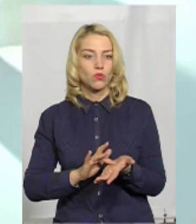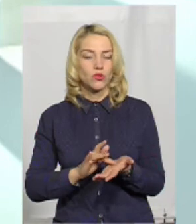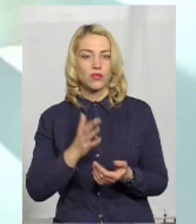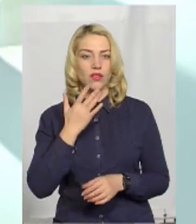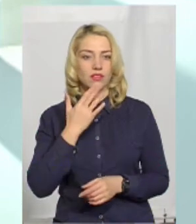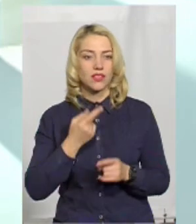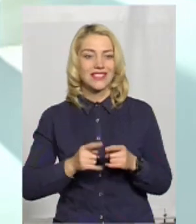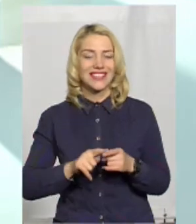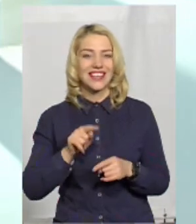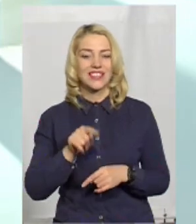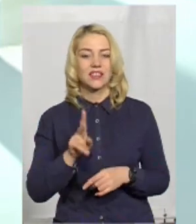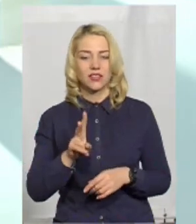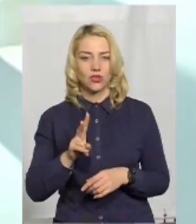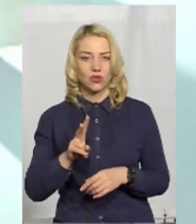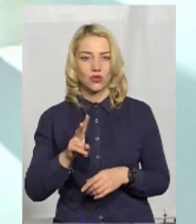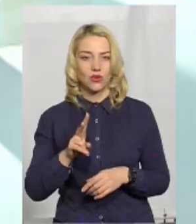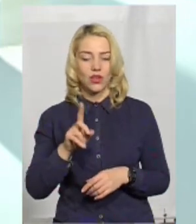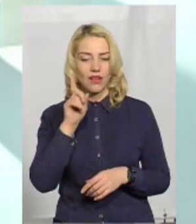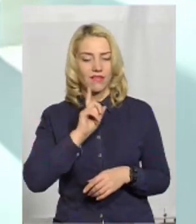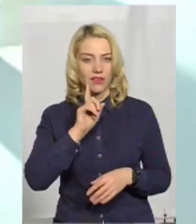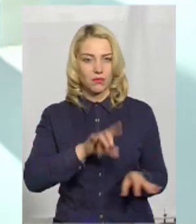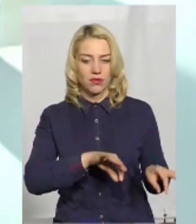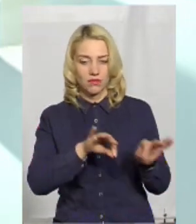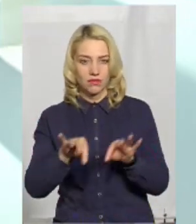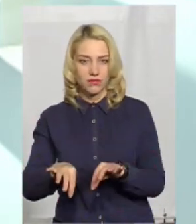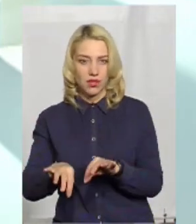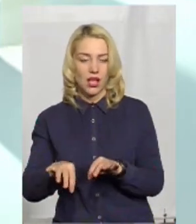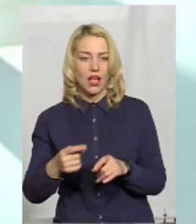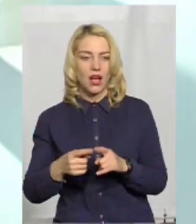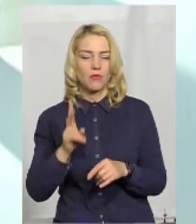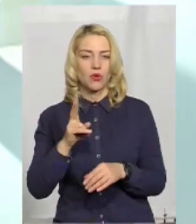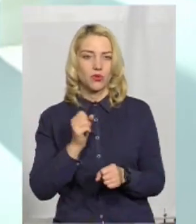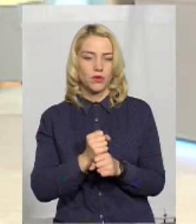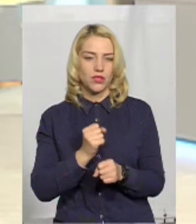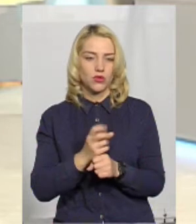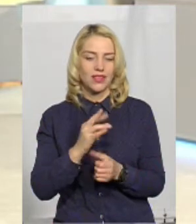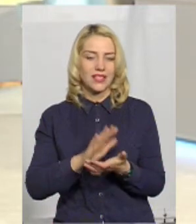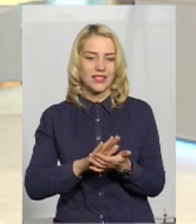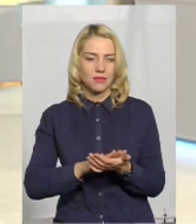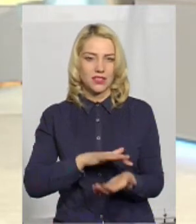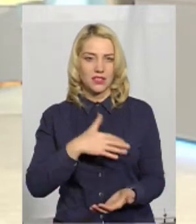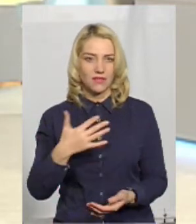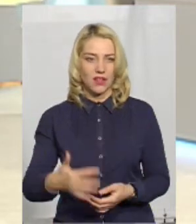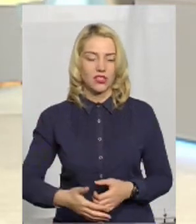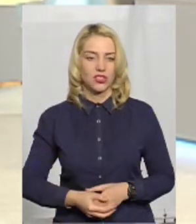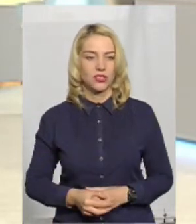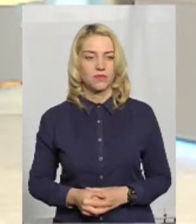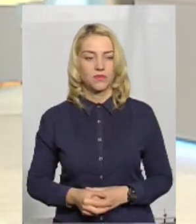які у нас або транзитом, або ті, що в нас працюють на сміттєзвалище. Ви якось в одній